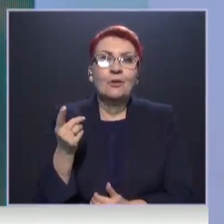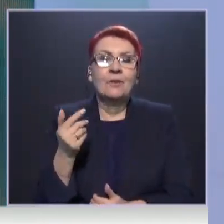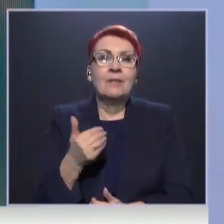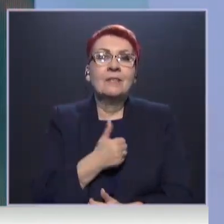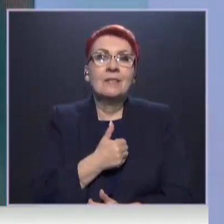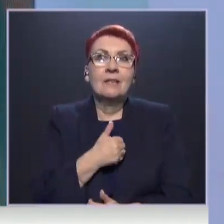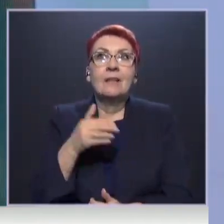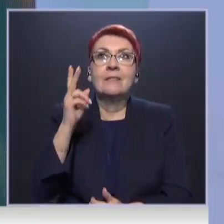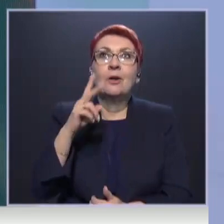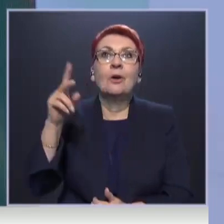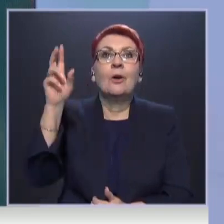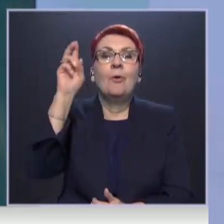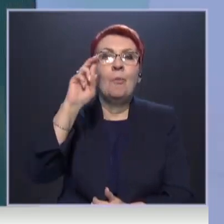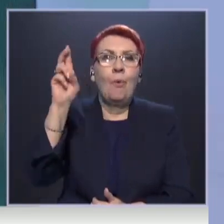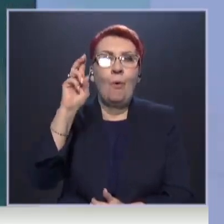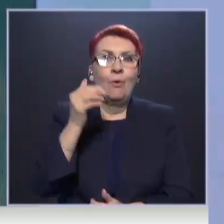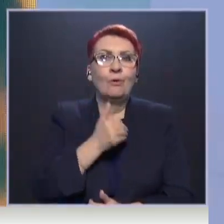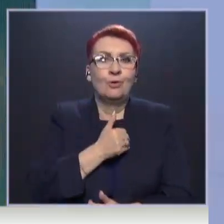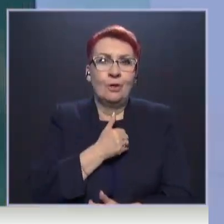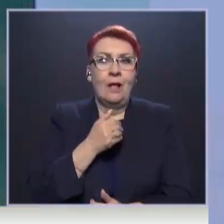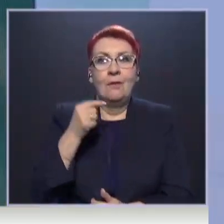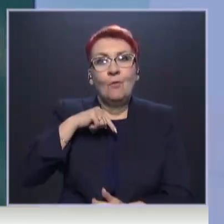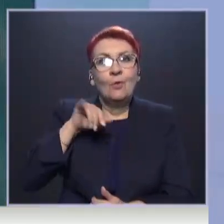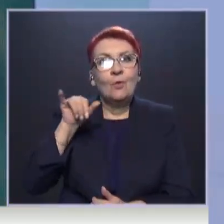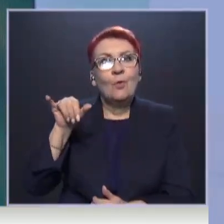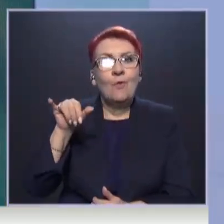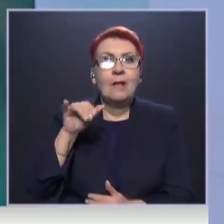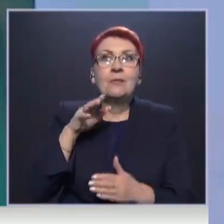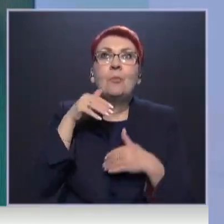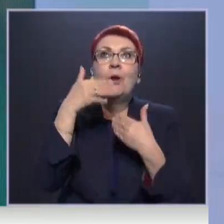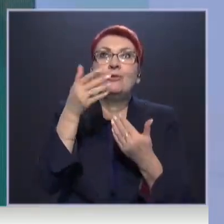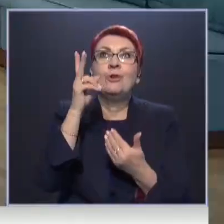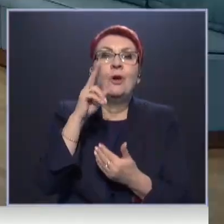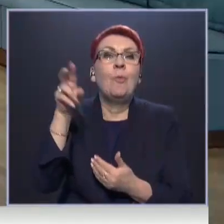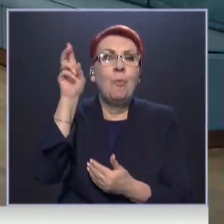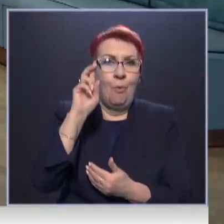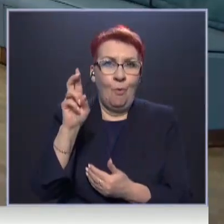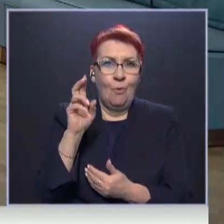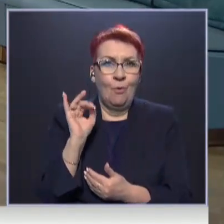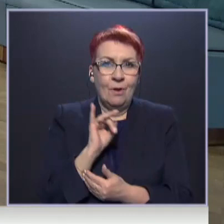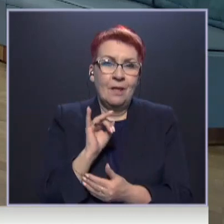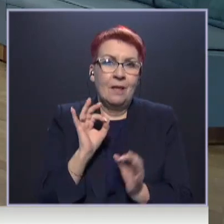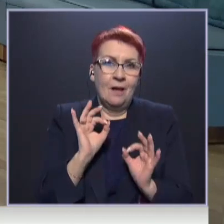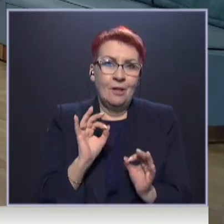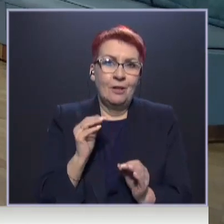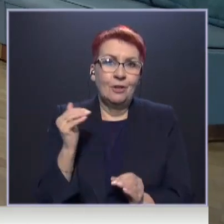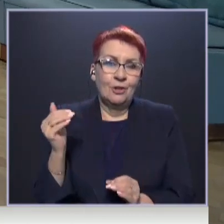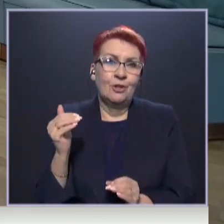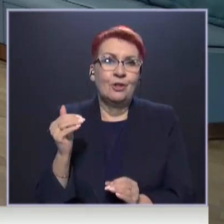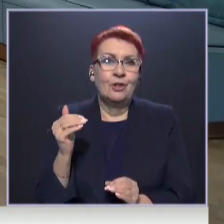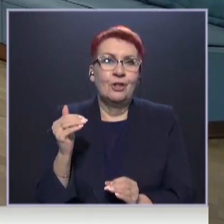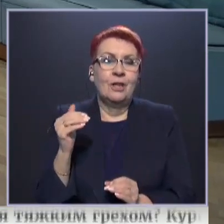это внутреннее обращение к Богу. И, соответственно, дух